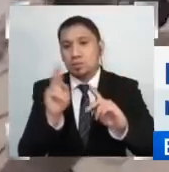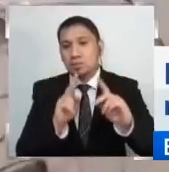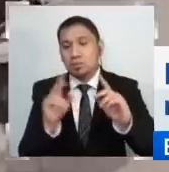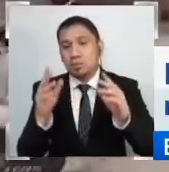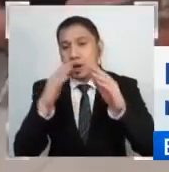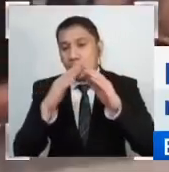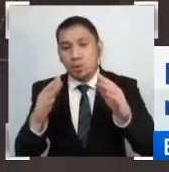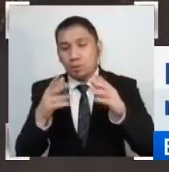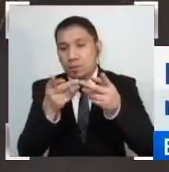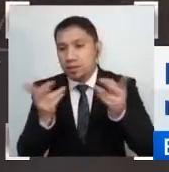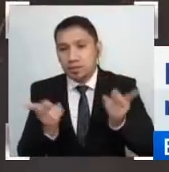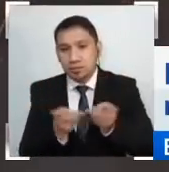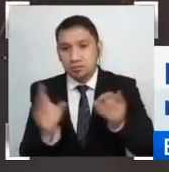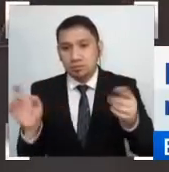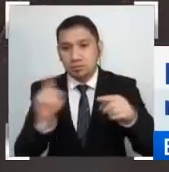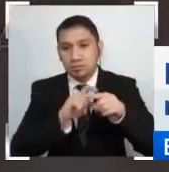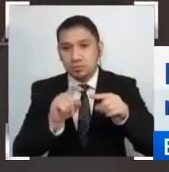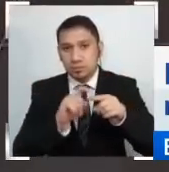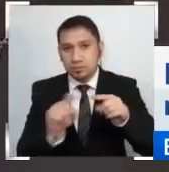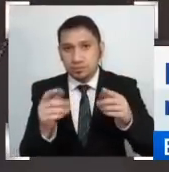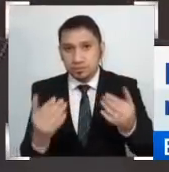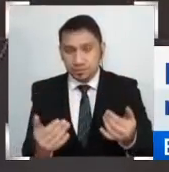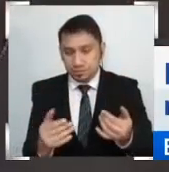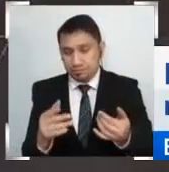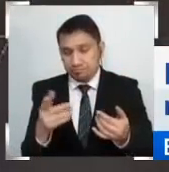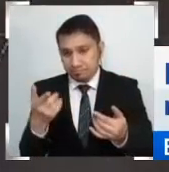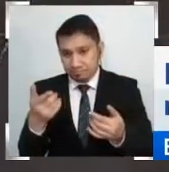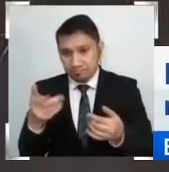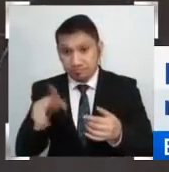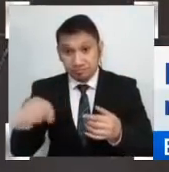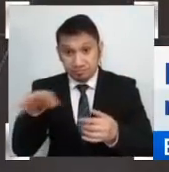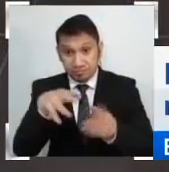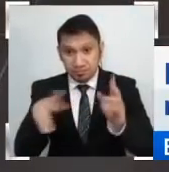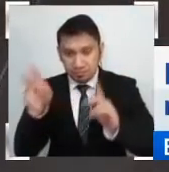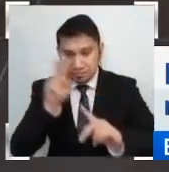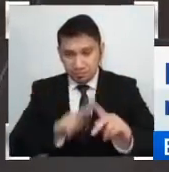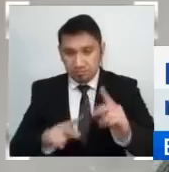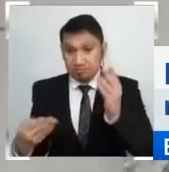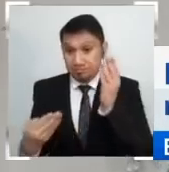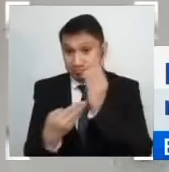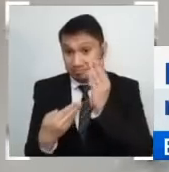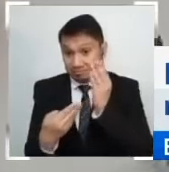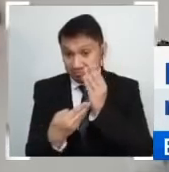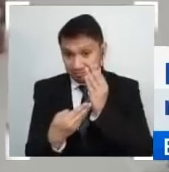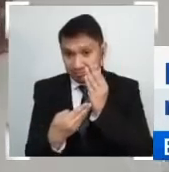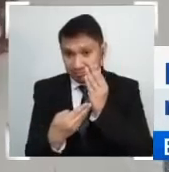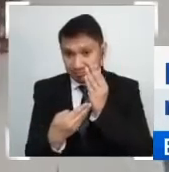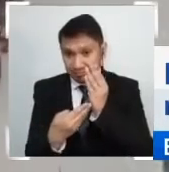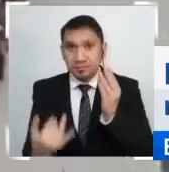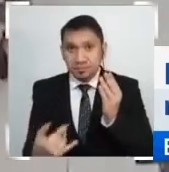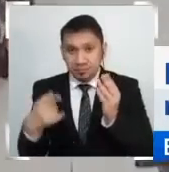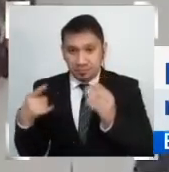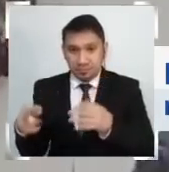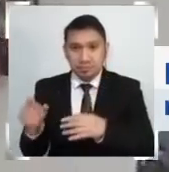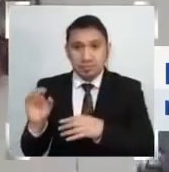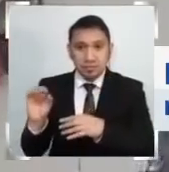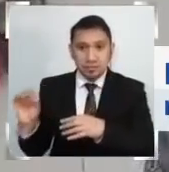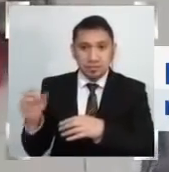Kanya-kanyang paraan naman ang mga residente para mag-charge ng gadgets. Puspusa na ang pag-aayos ng Central Negros Electric